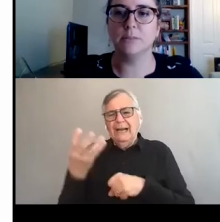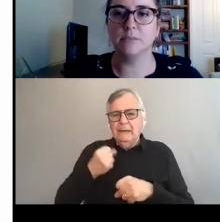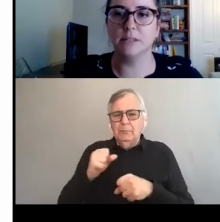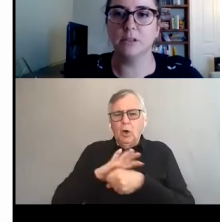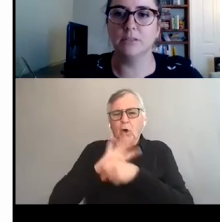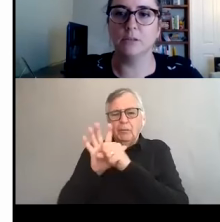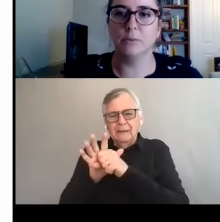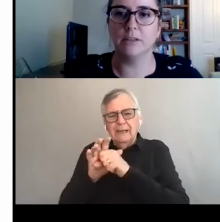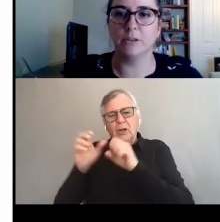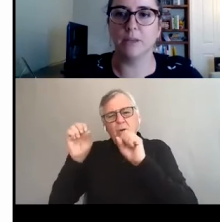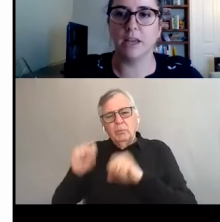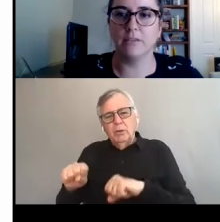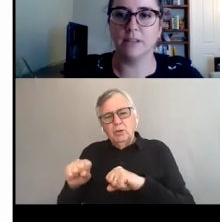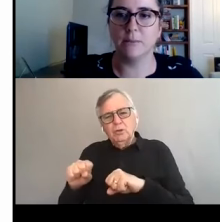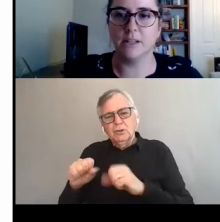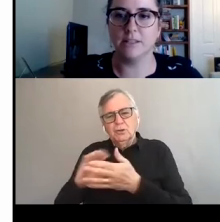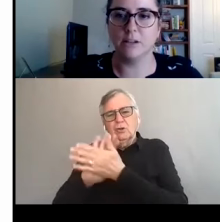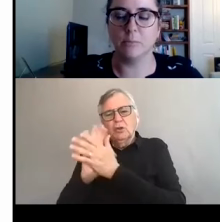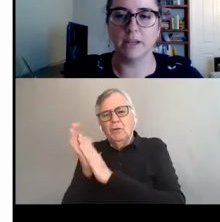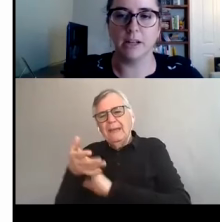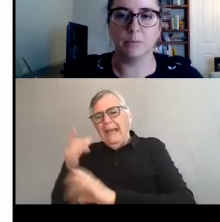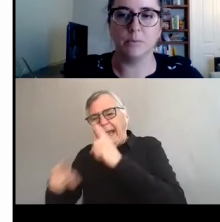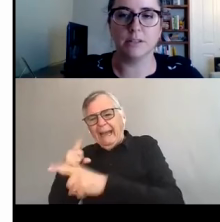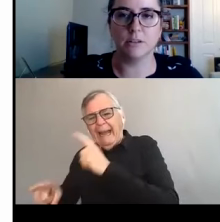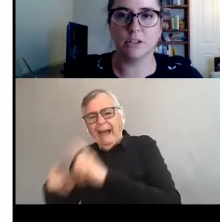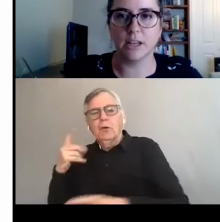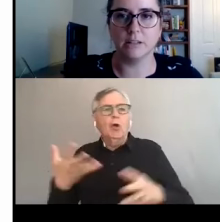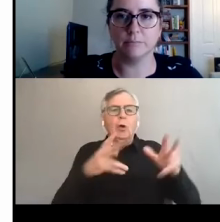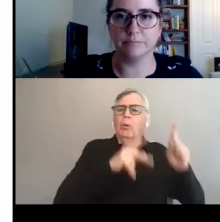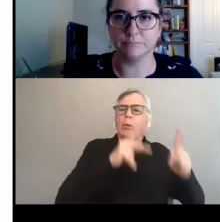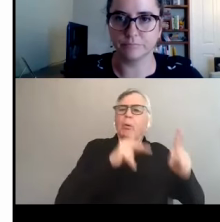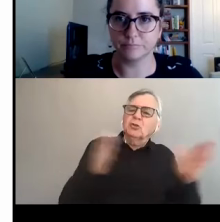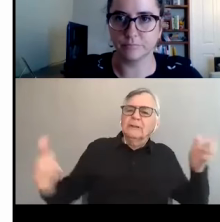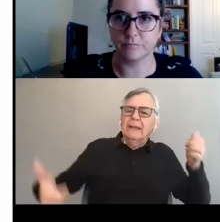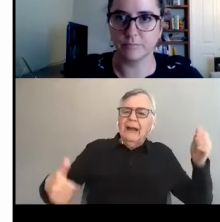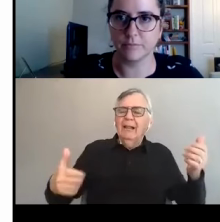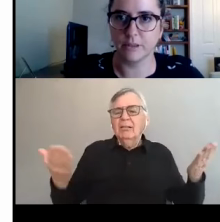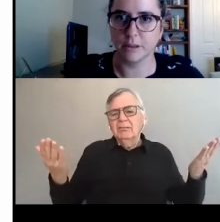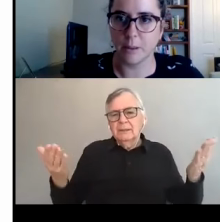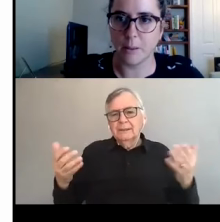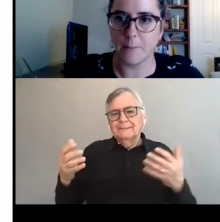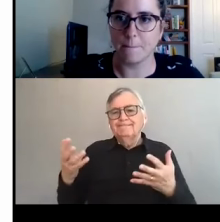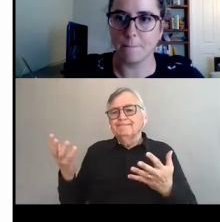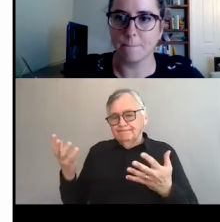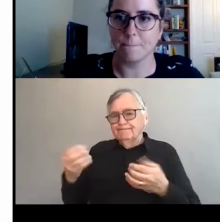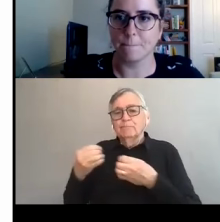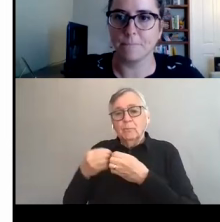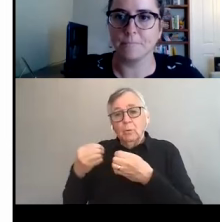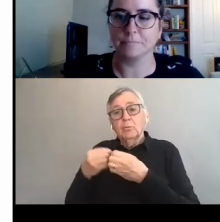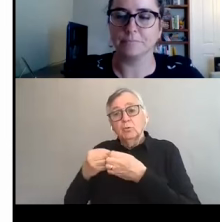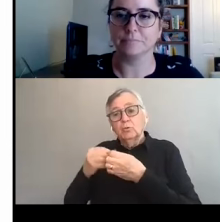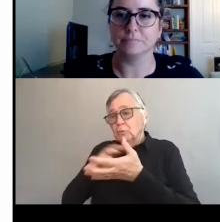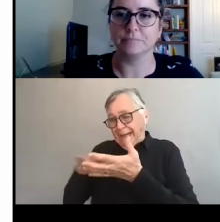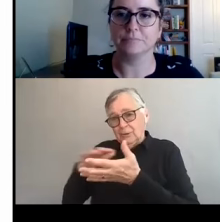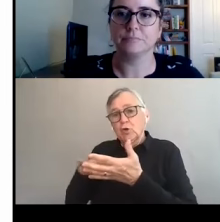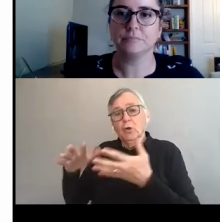plus susceptibles de développer la forme grave de la maladie comparée à la population en général? Oui, ça, il y a eu plusieurs études qui ont été